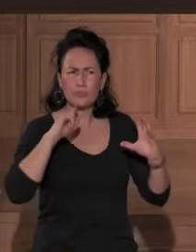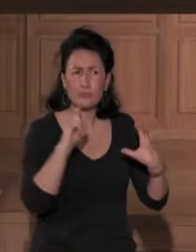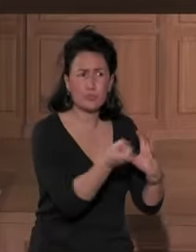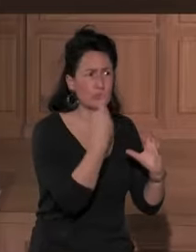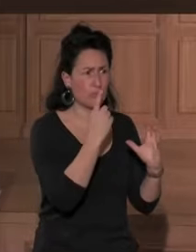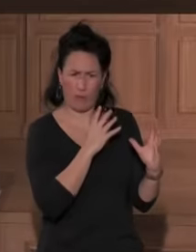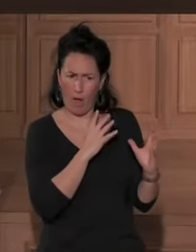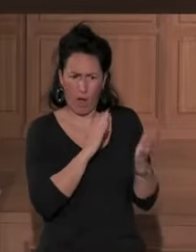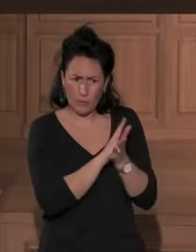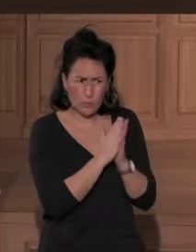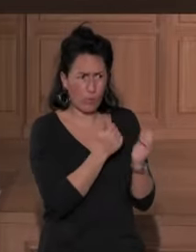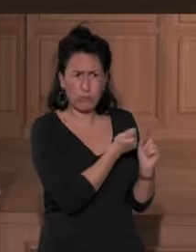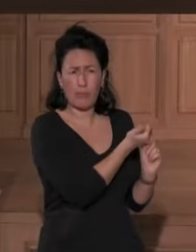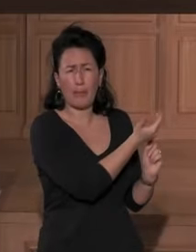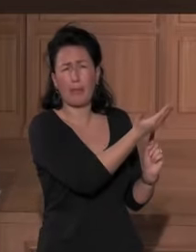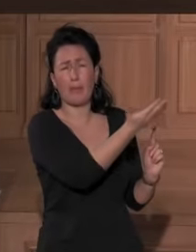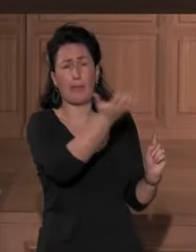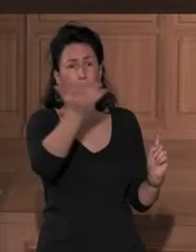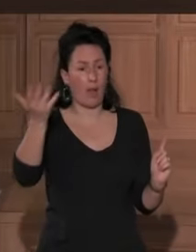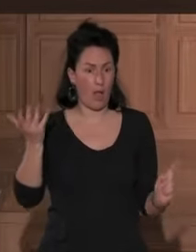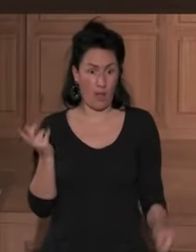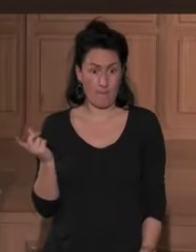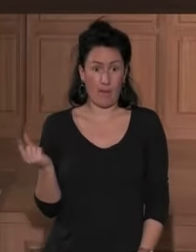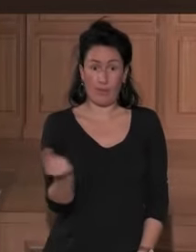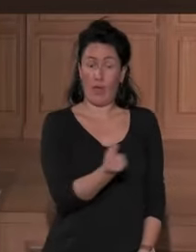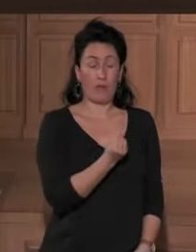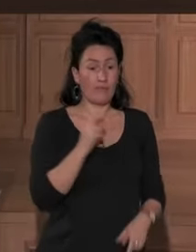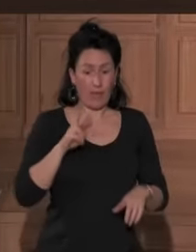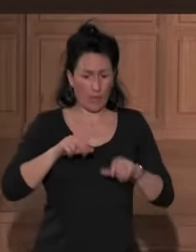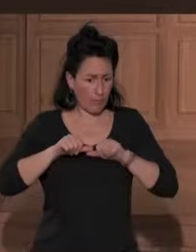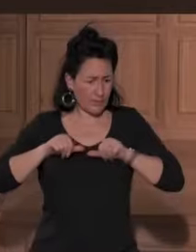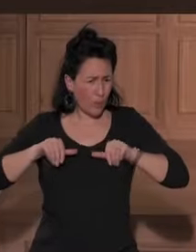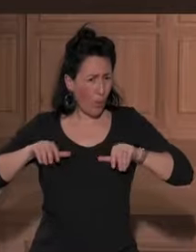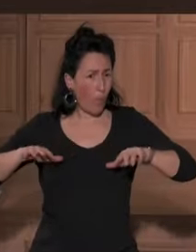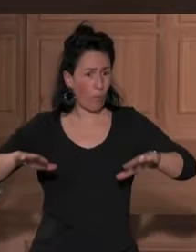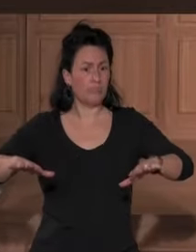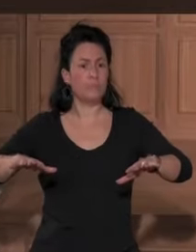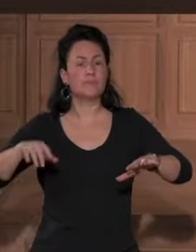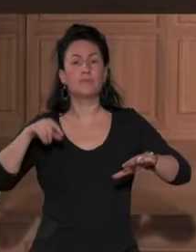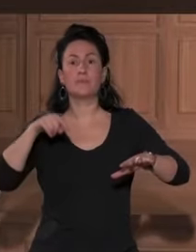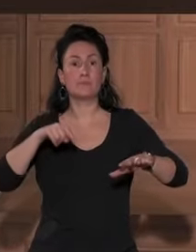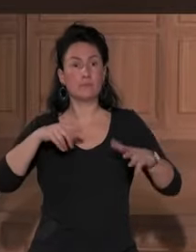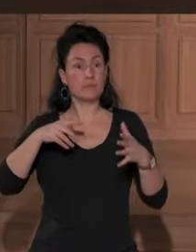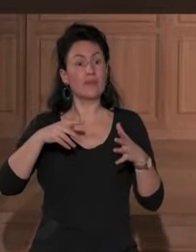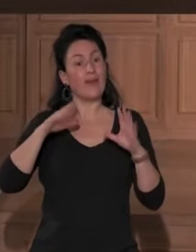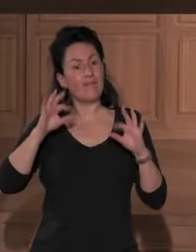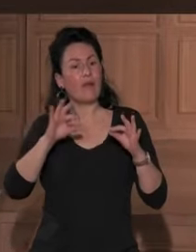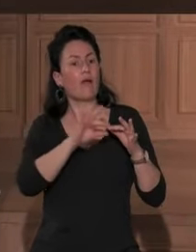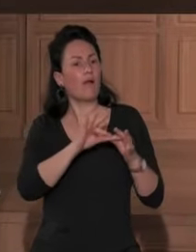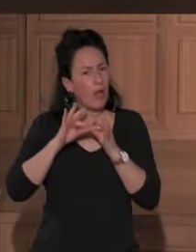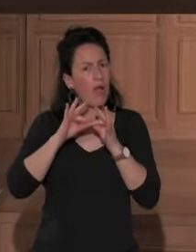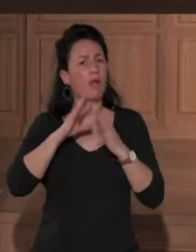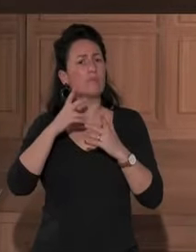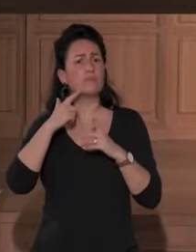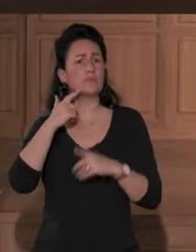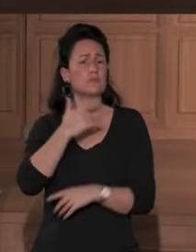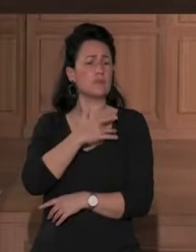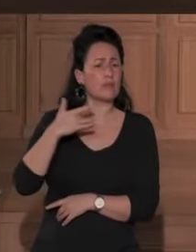Vacances. Enfin, il y a énormément de on est dans un réseau comme tout à chacun dans le domaine du sanitaire et du